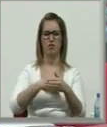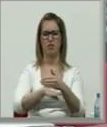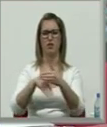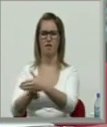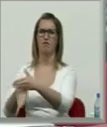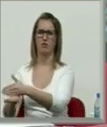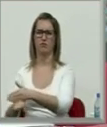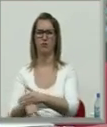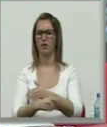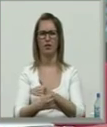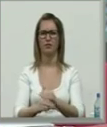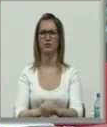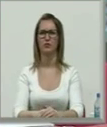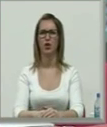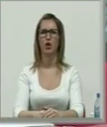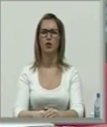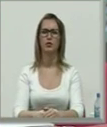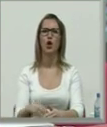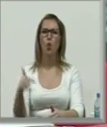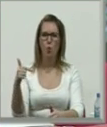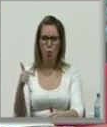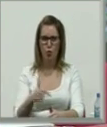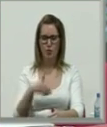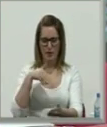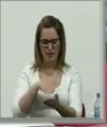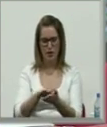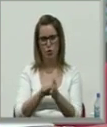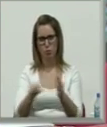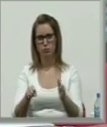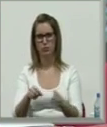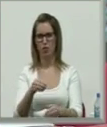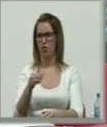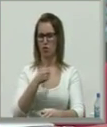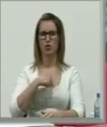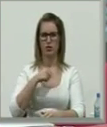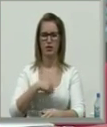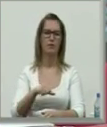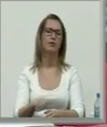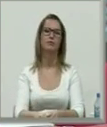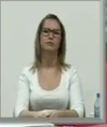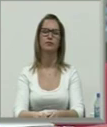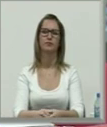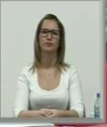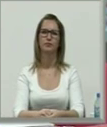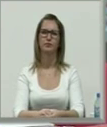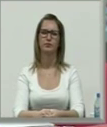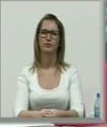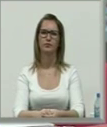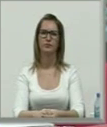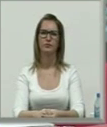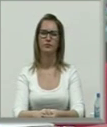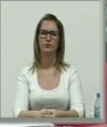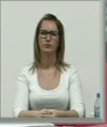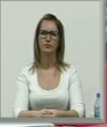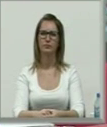nowego. Przede wszystkim musimy zacząć od siebie, musimy umocnić tych lokalnych przedsiębiorców, którzy lokalnie mogą